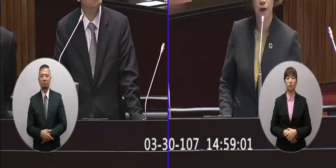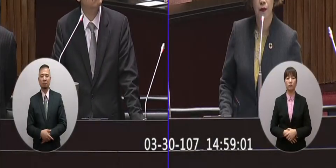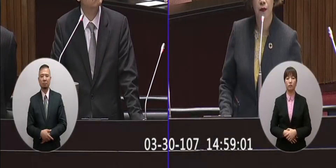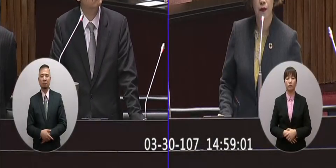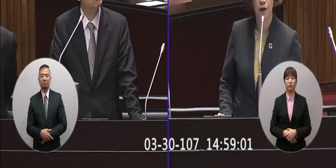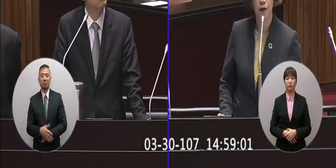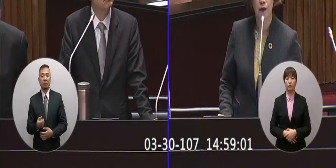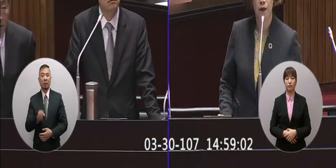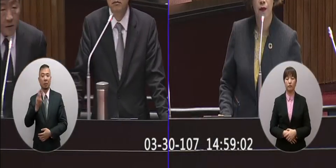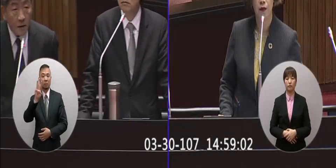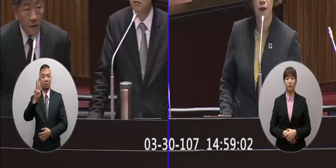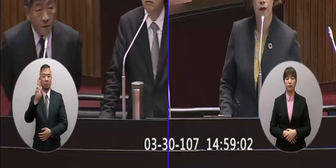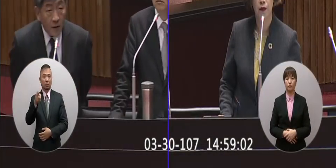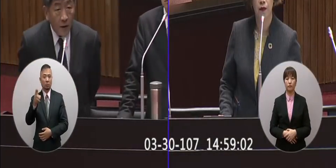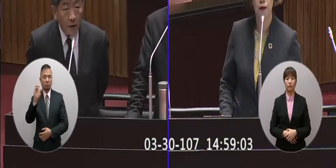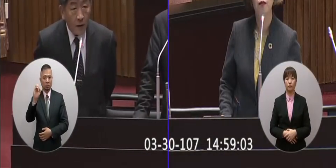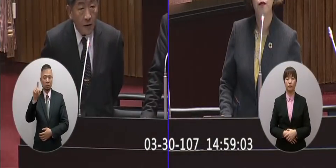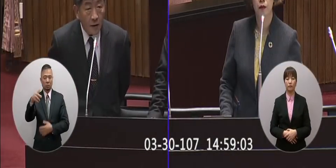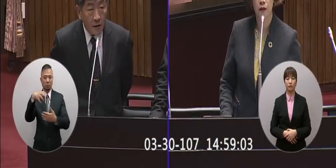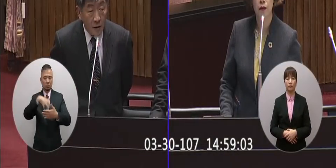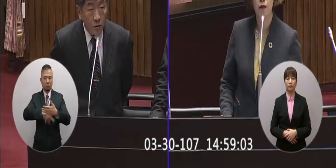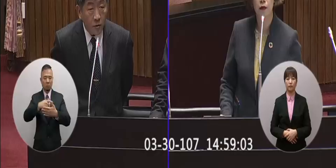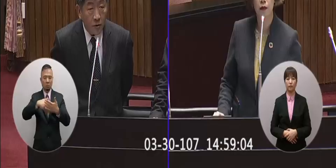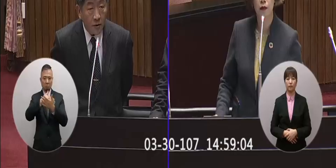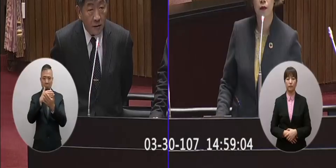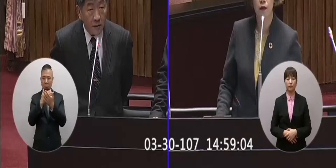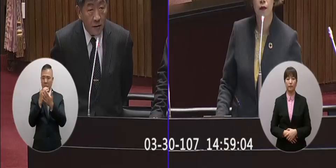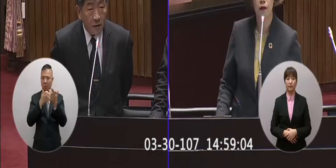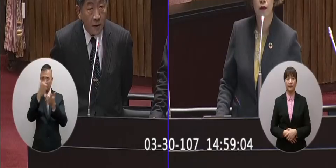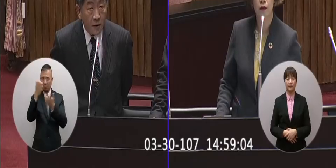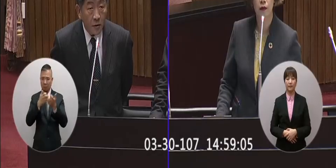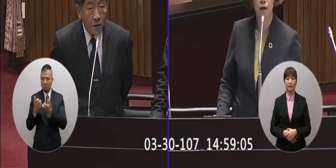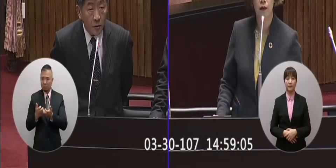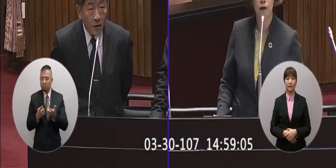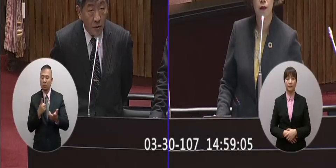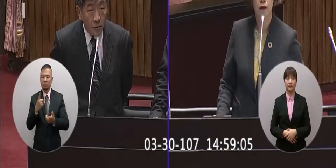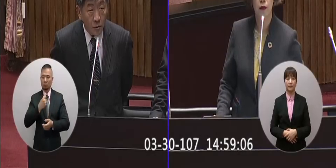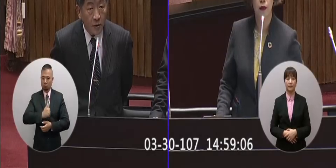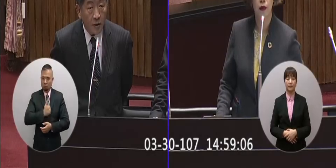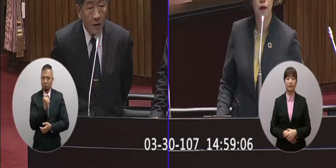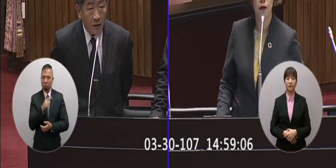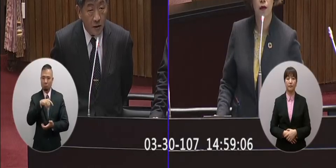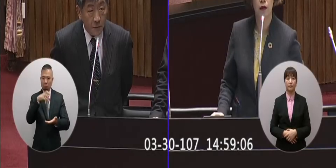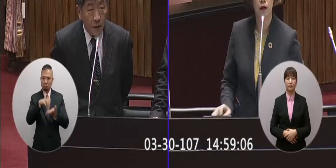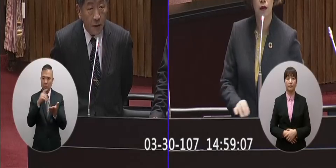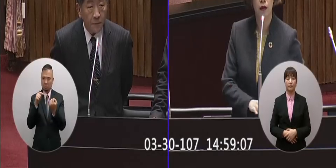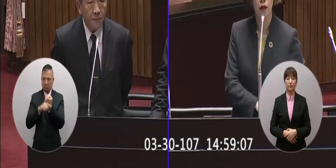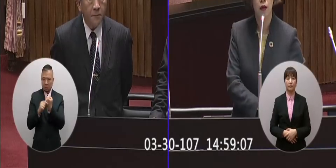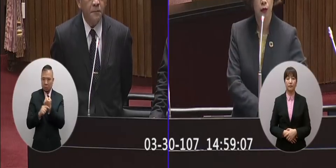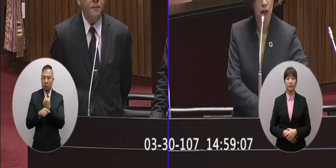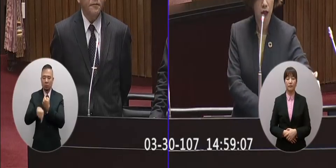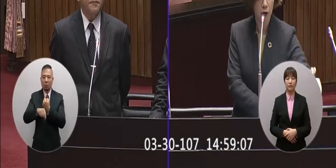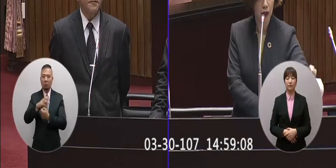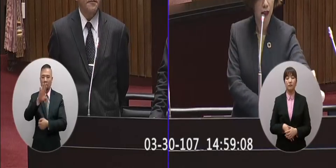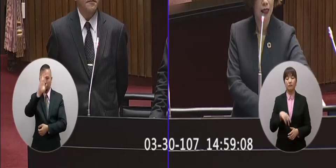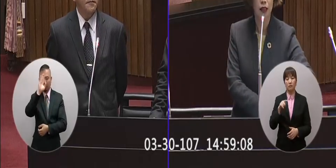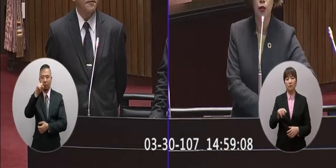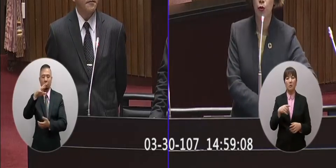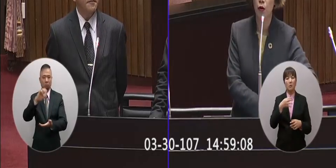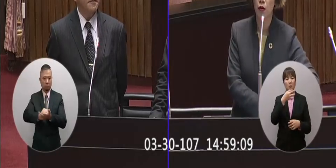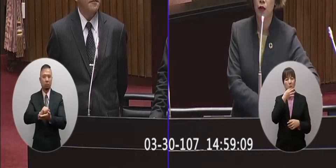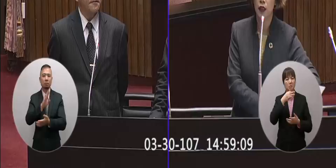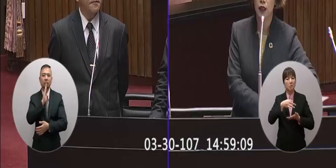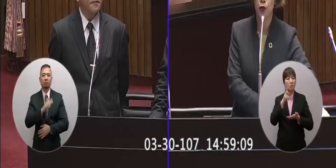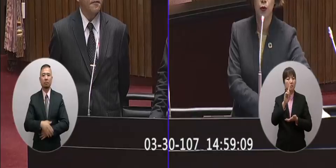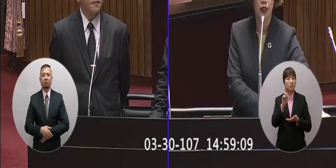在 WHO 有适当的分类，而且清楚的实证的医学做根据的一个疾病。 所以这个我们很担